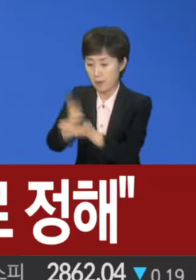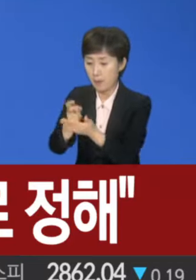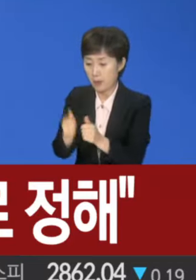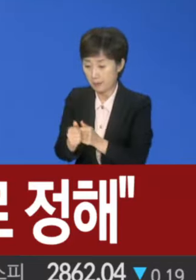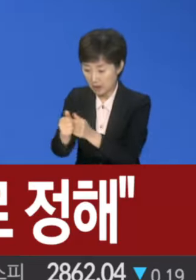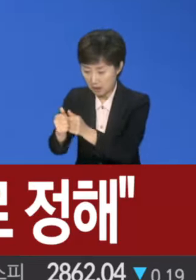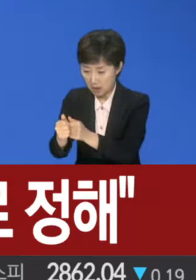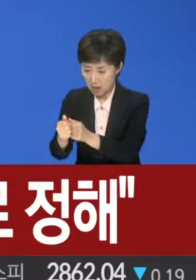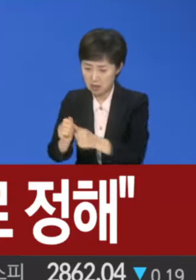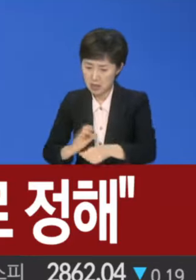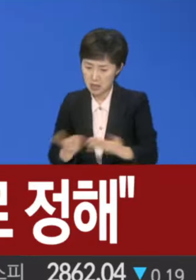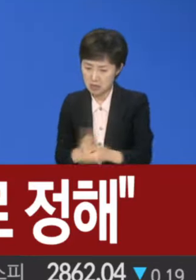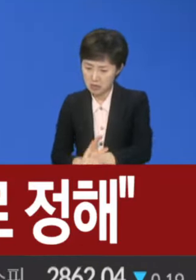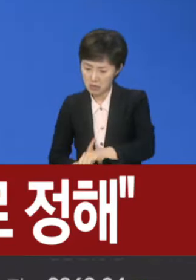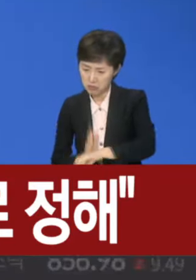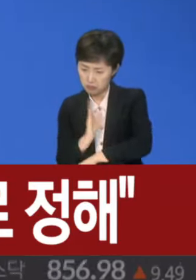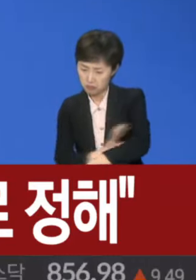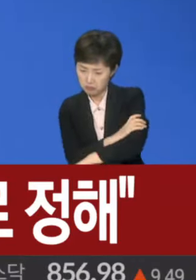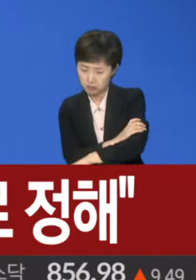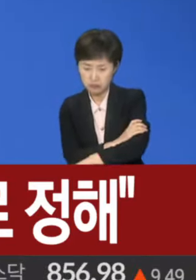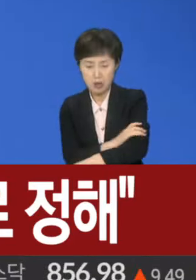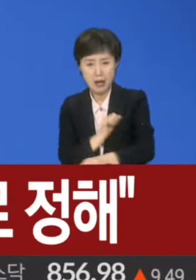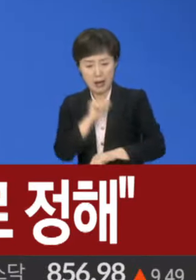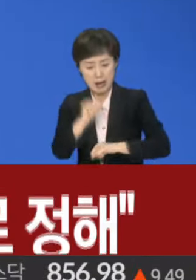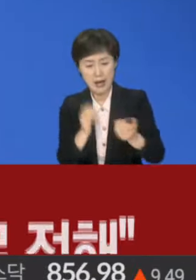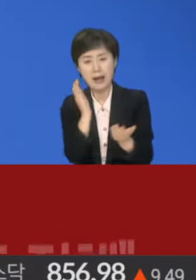직권남용죄가 성립되기는 어렵다고 판단하였습니다.